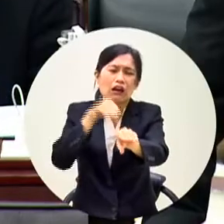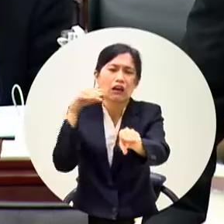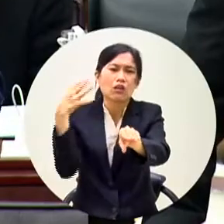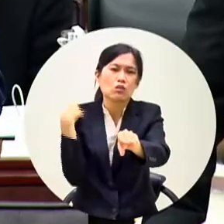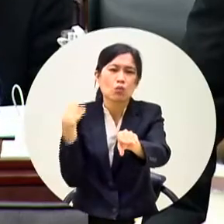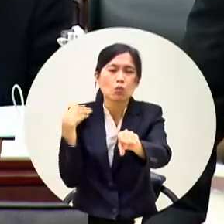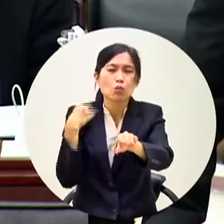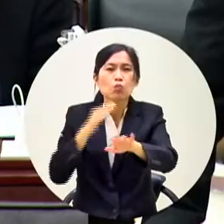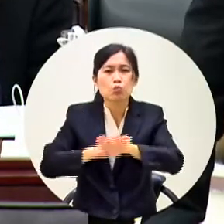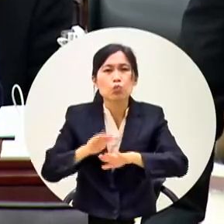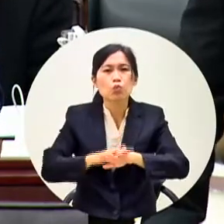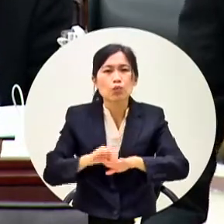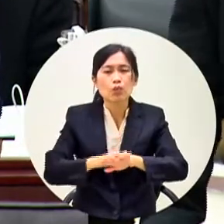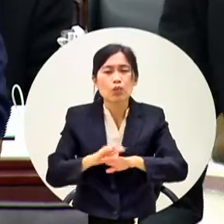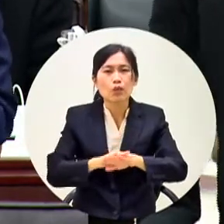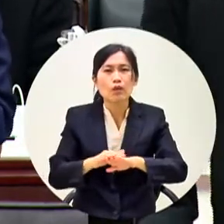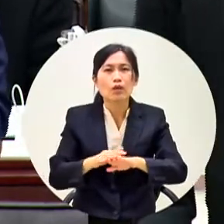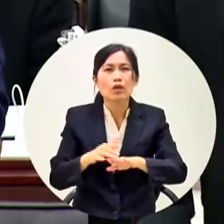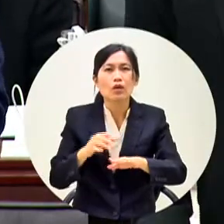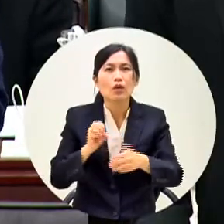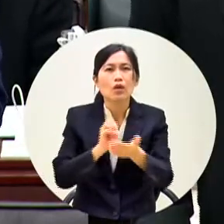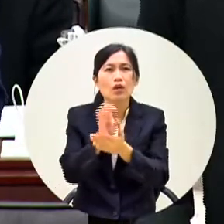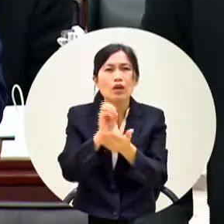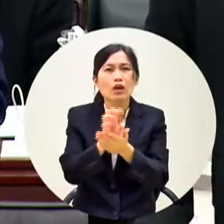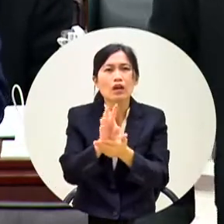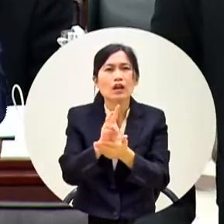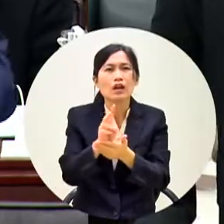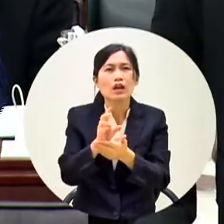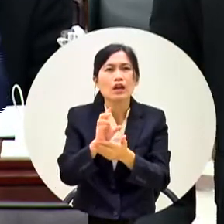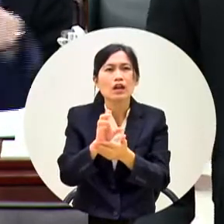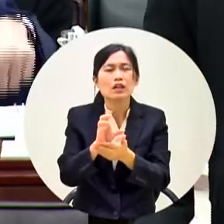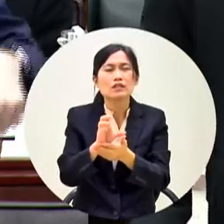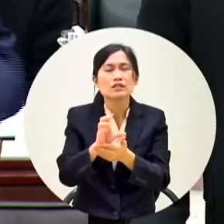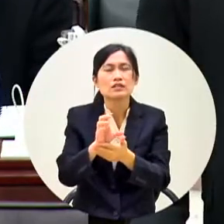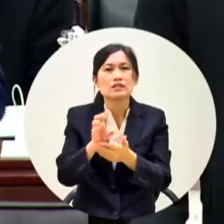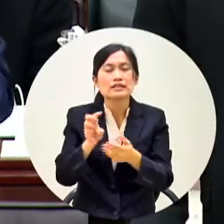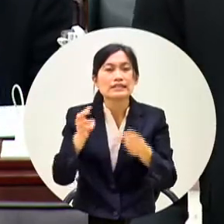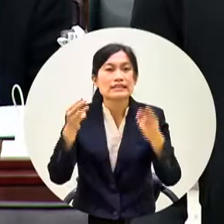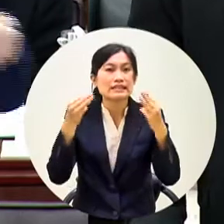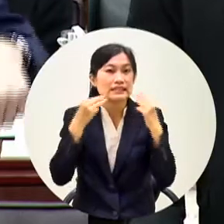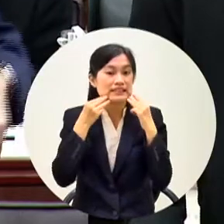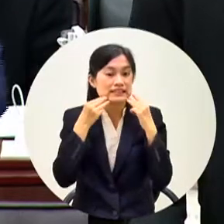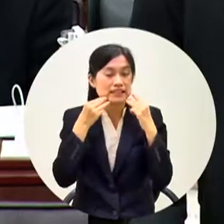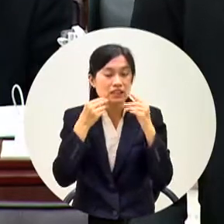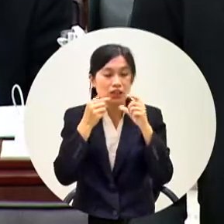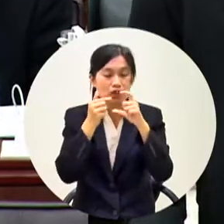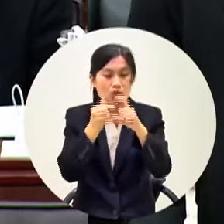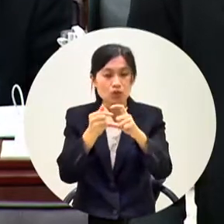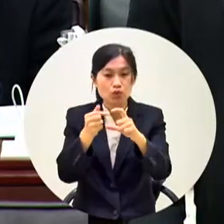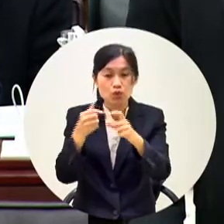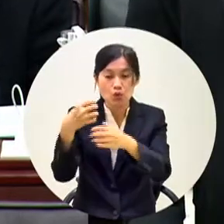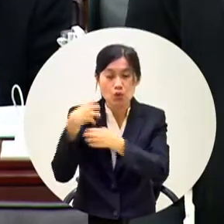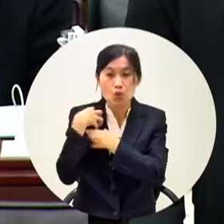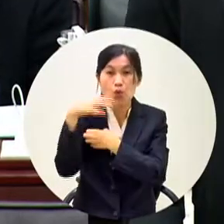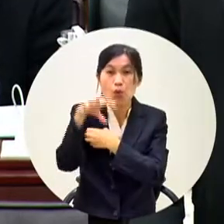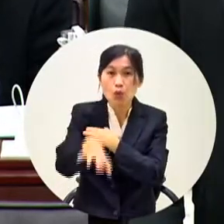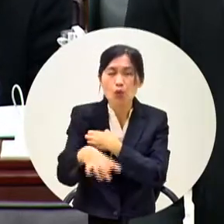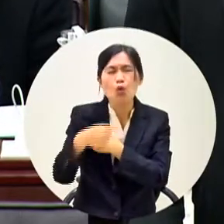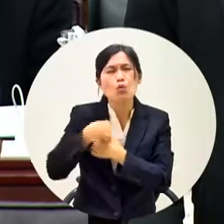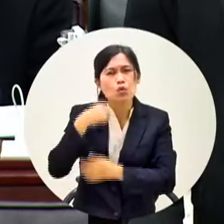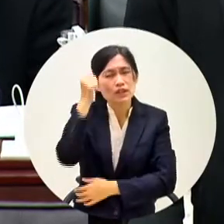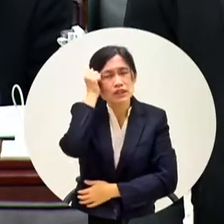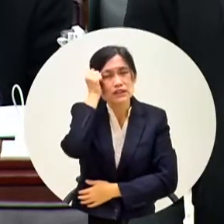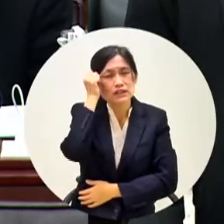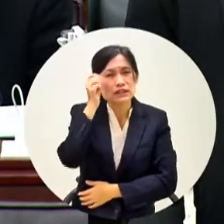咱那工员报告，啊，西营区的迄、那个咱迄个边缘啊，迄个嘛吼，拢总我印象应准